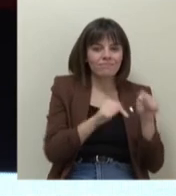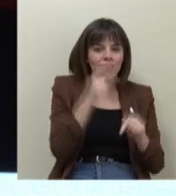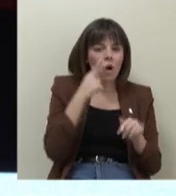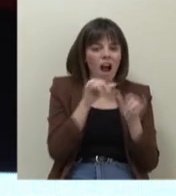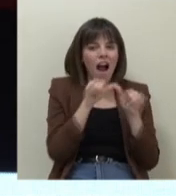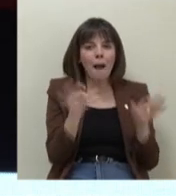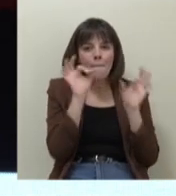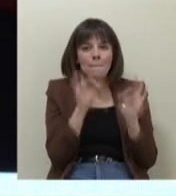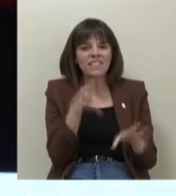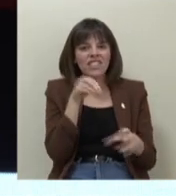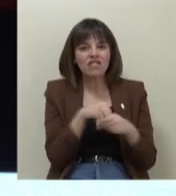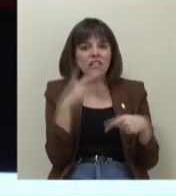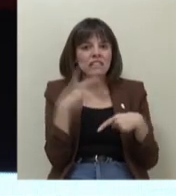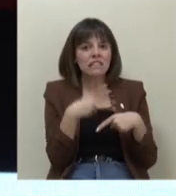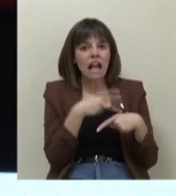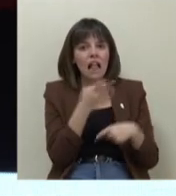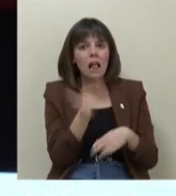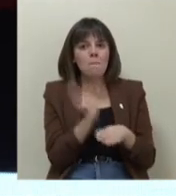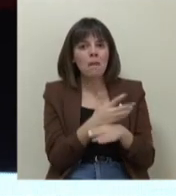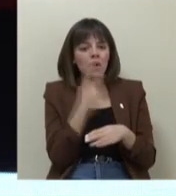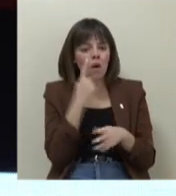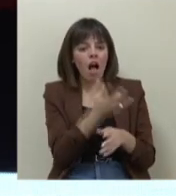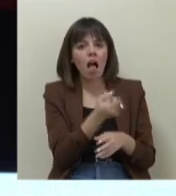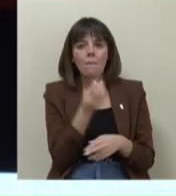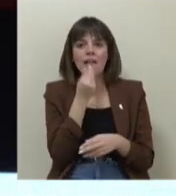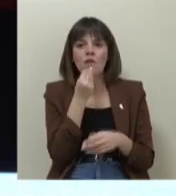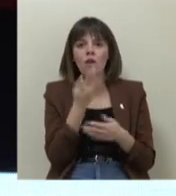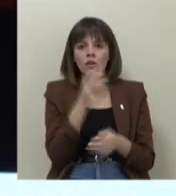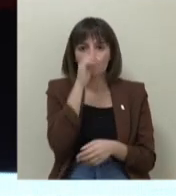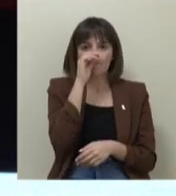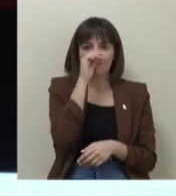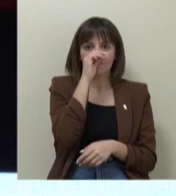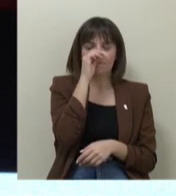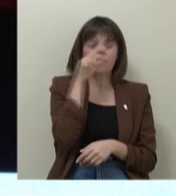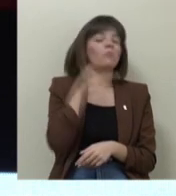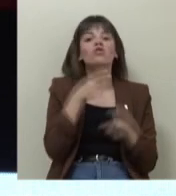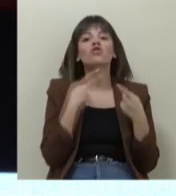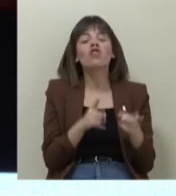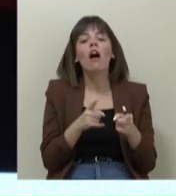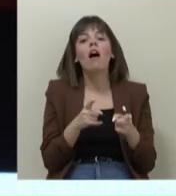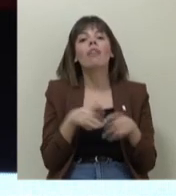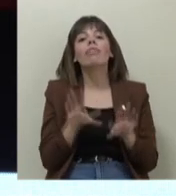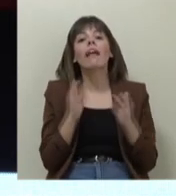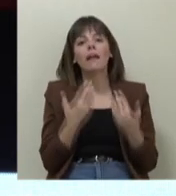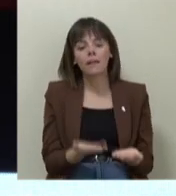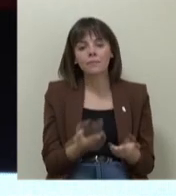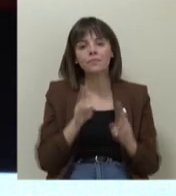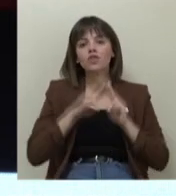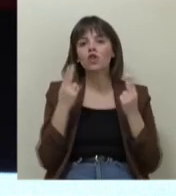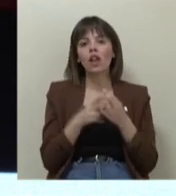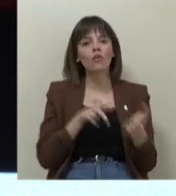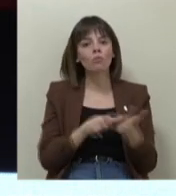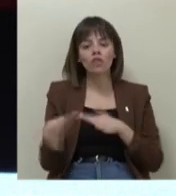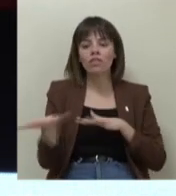aynı atıktan zehirli maddeleri alıp yiyorsunuz. Bakın bu şaka değil. Dünyanın